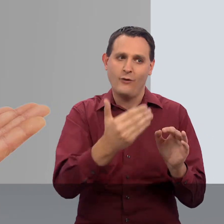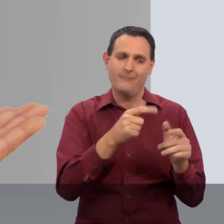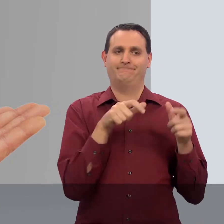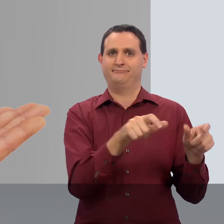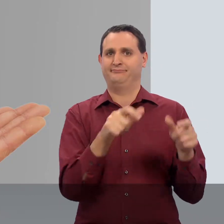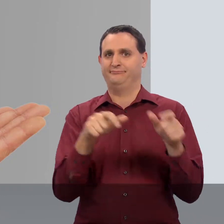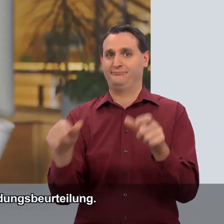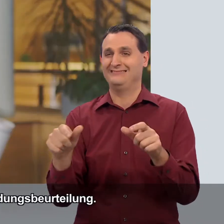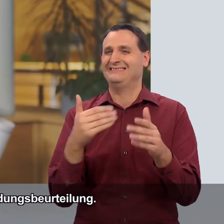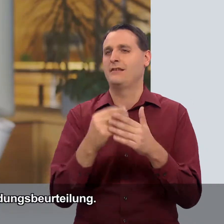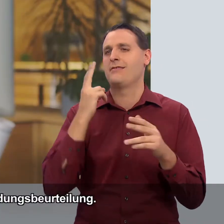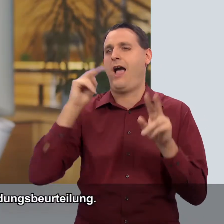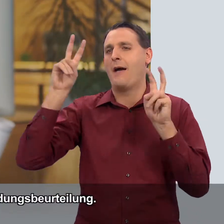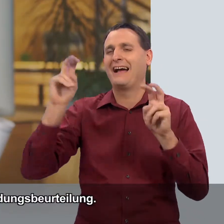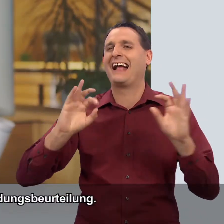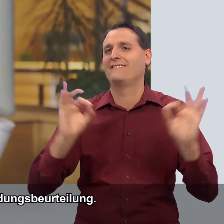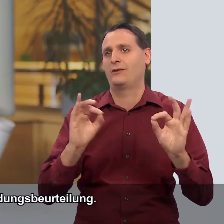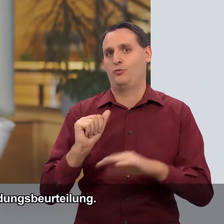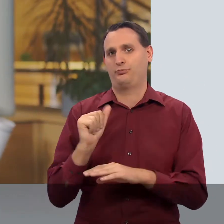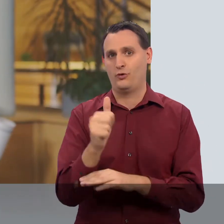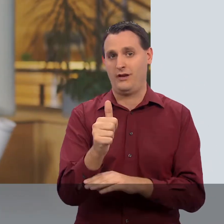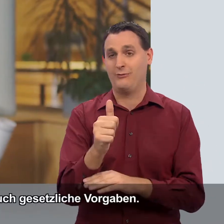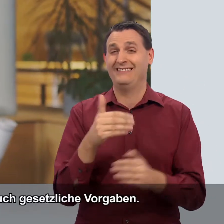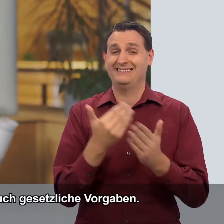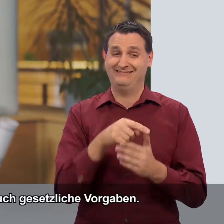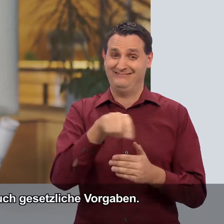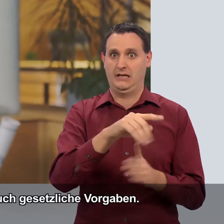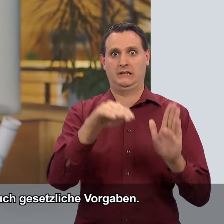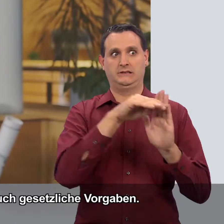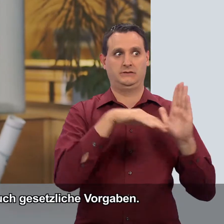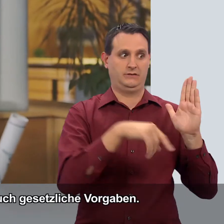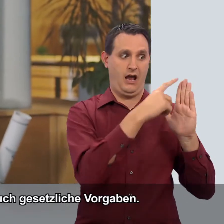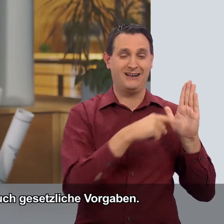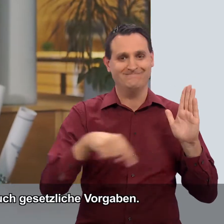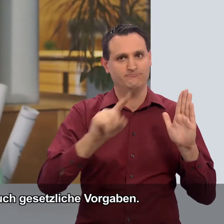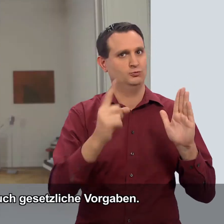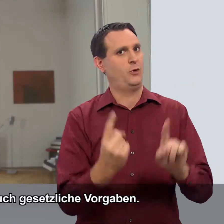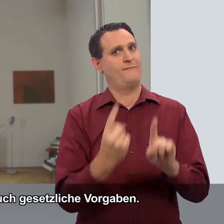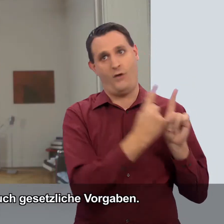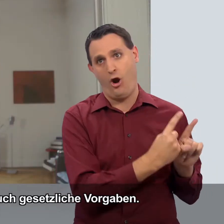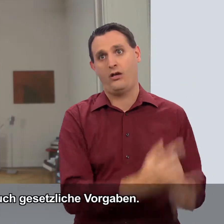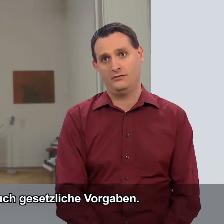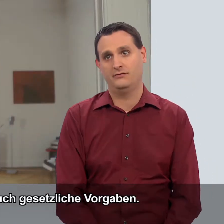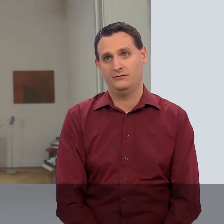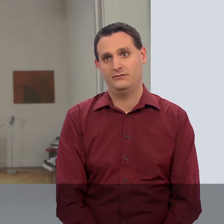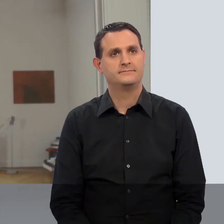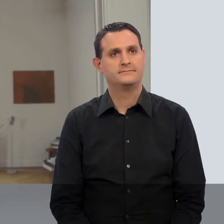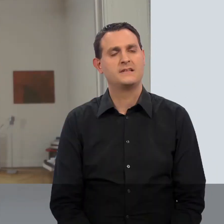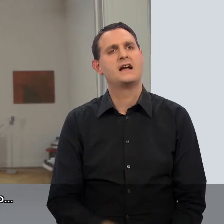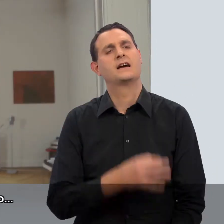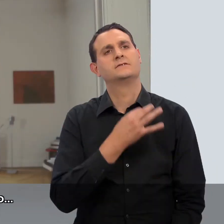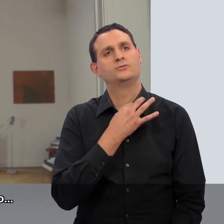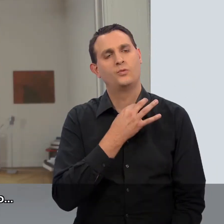kann. Das nennt man Gefährdungsbeurteilung. Und übrigens, das alles sind auch gesetzliche Vorgaben.